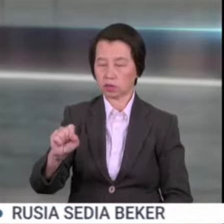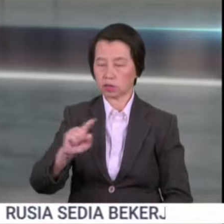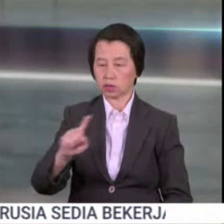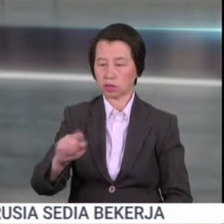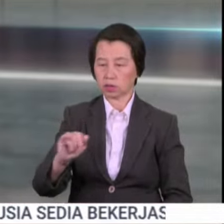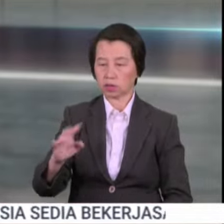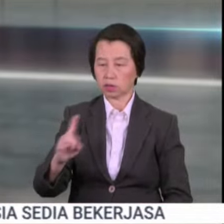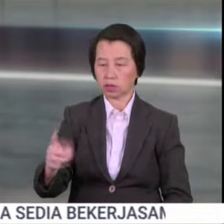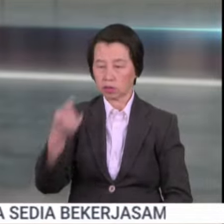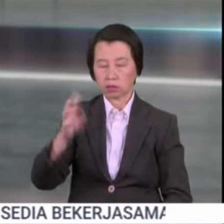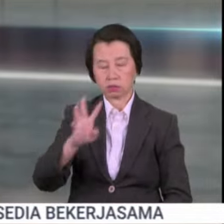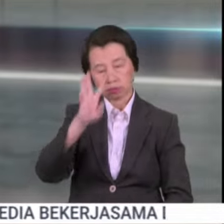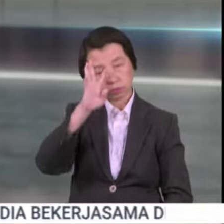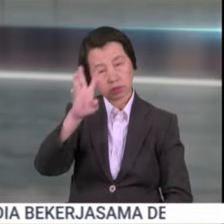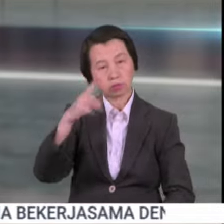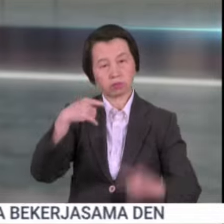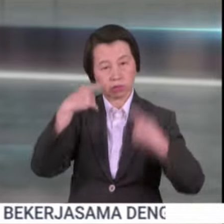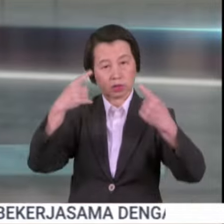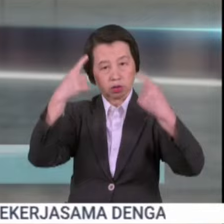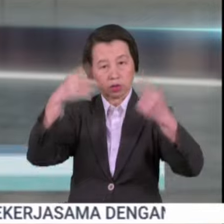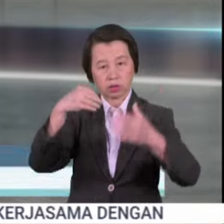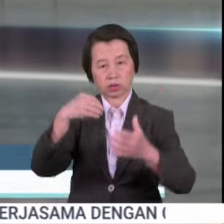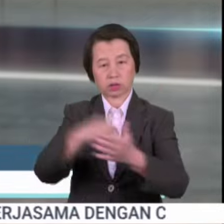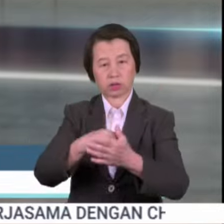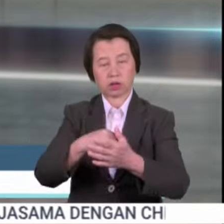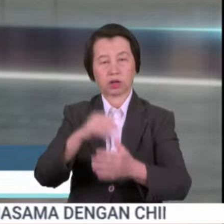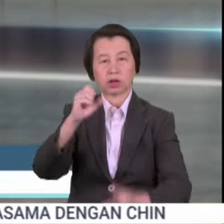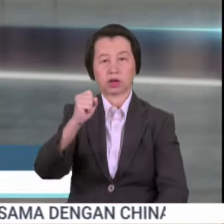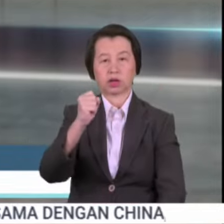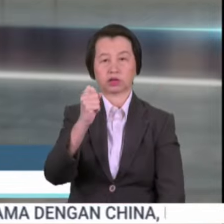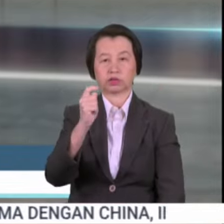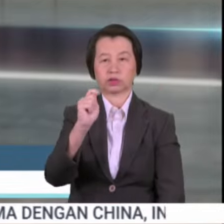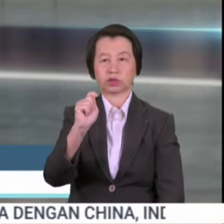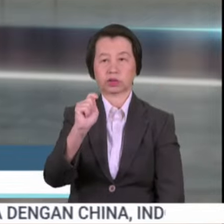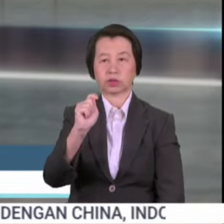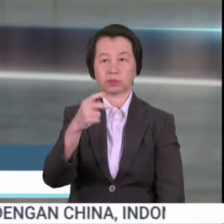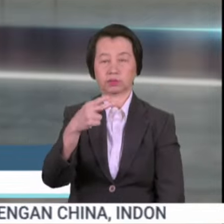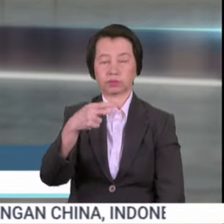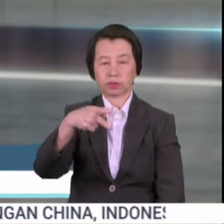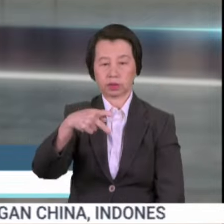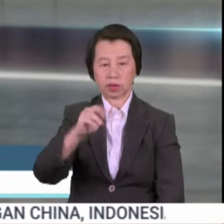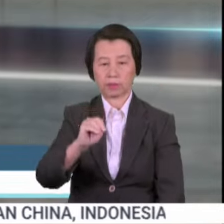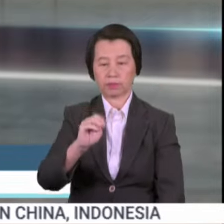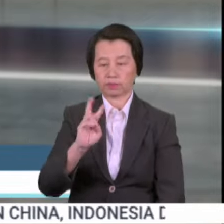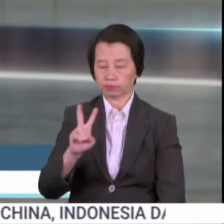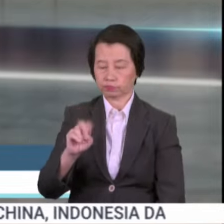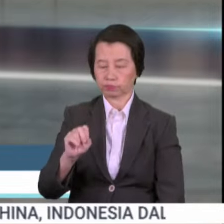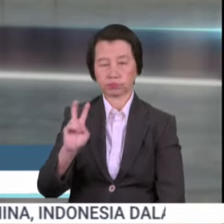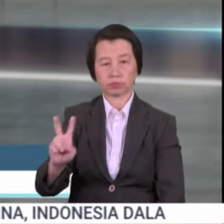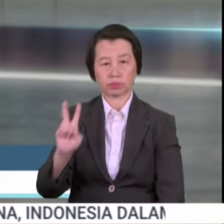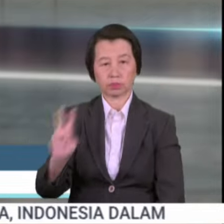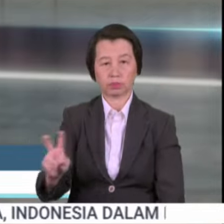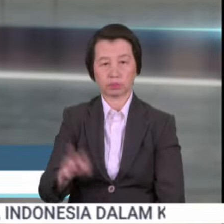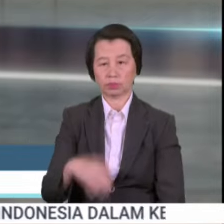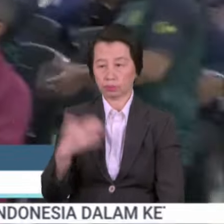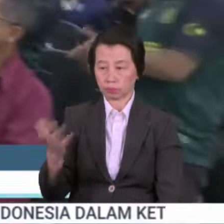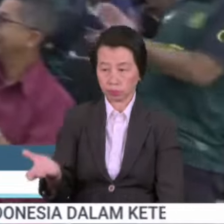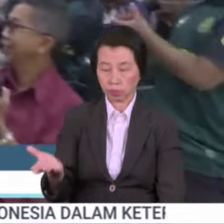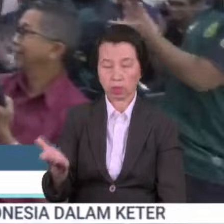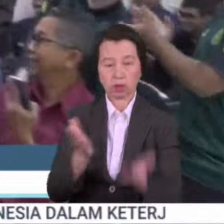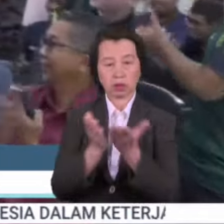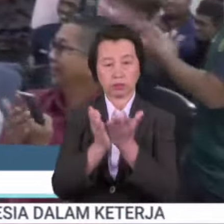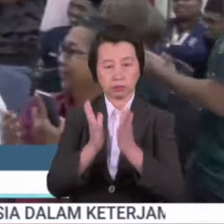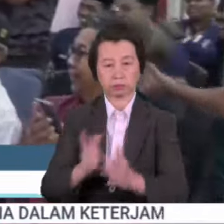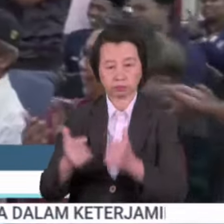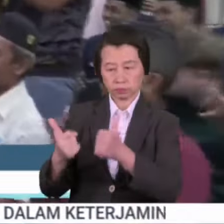Madrajab untuk mencipta kejayaan dalam sijil pelajaran tinggi Malaysia STPM 2022. Beliau merupakan antara